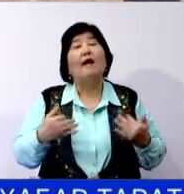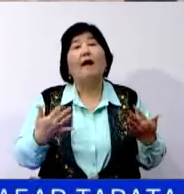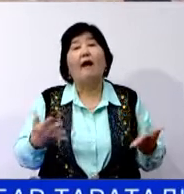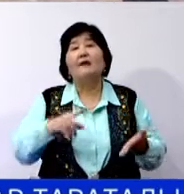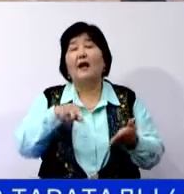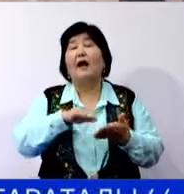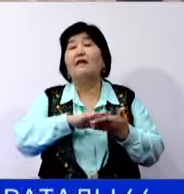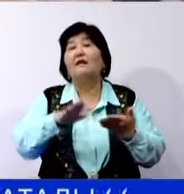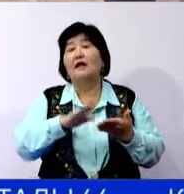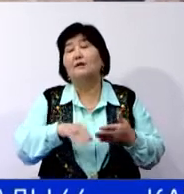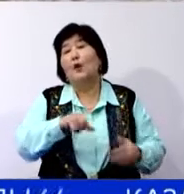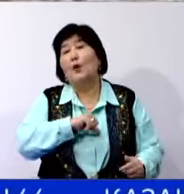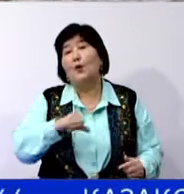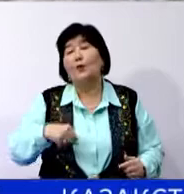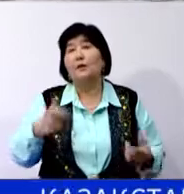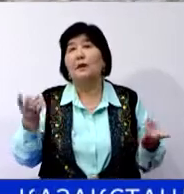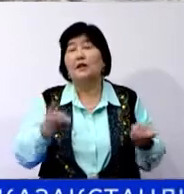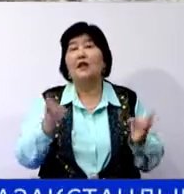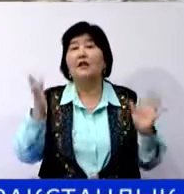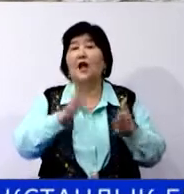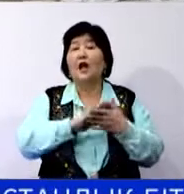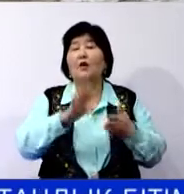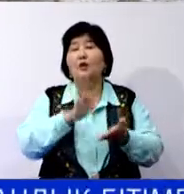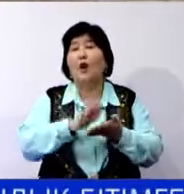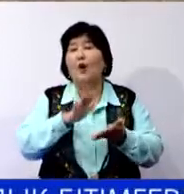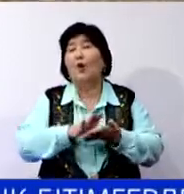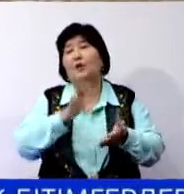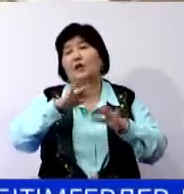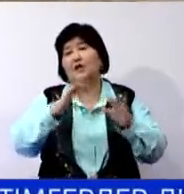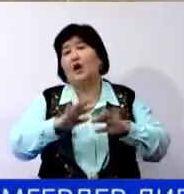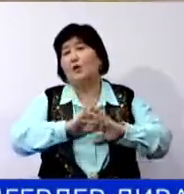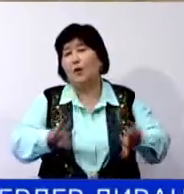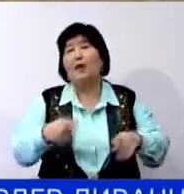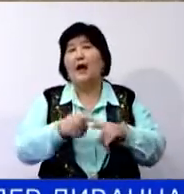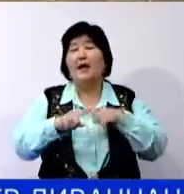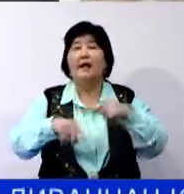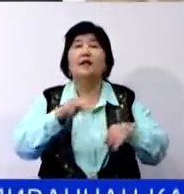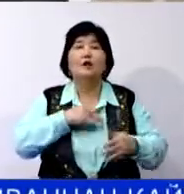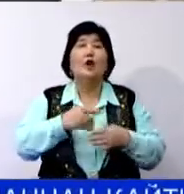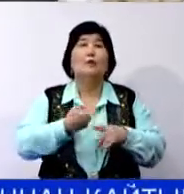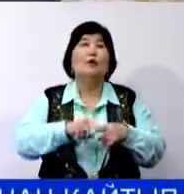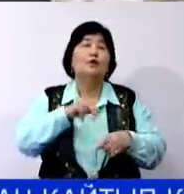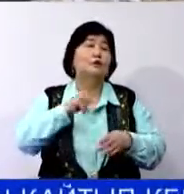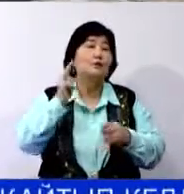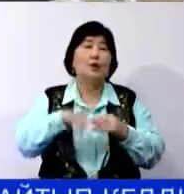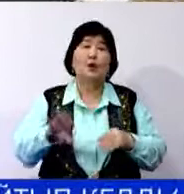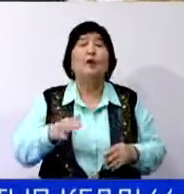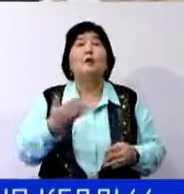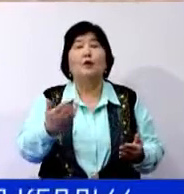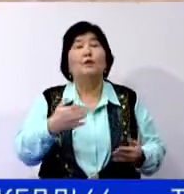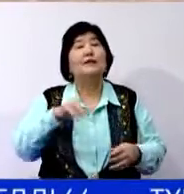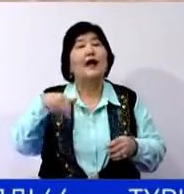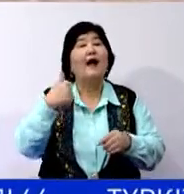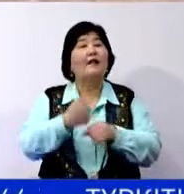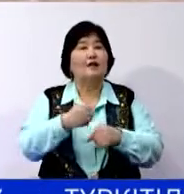қаланы тазалап, өзімізге керек таза ауа, қоқыстың болмағаны. Ары қарай да жұмыс істейміз, бұл жұмыспен тоқтап қалмаймыз. Бұл біздің алғашқы